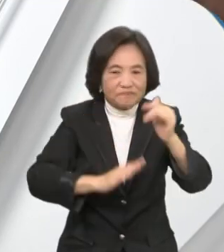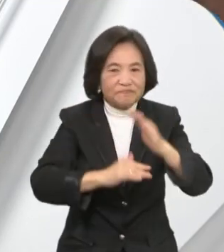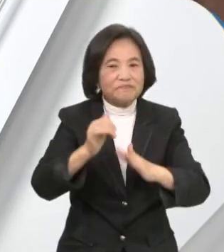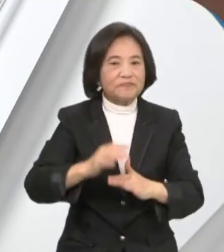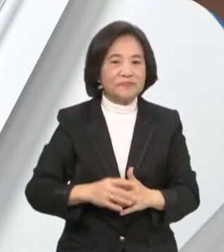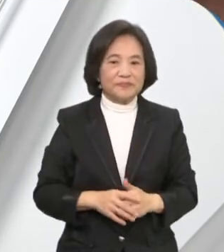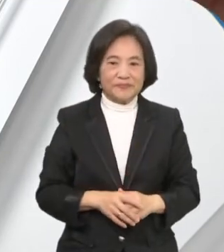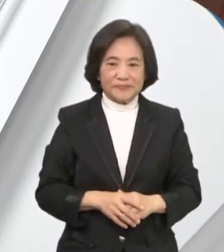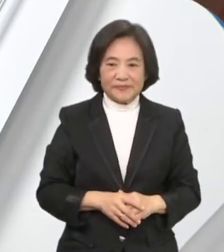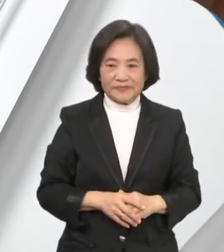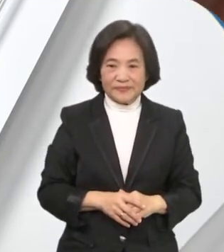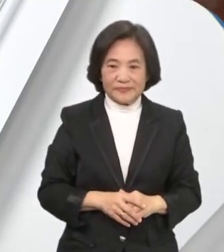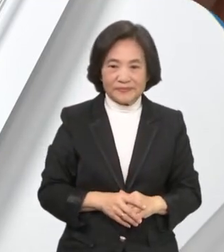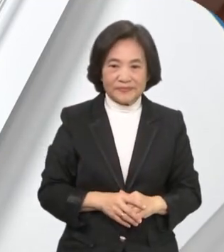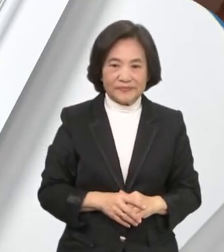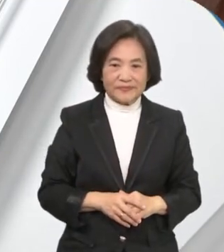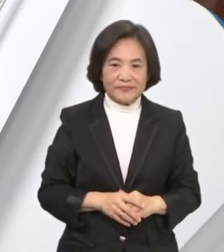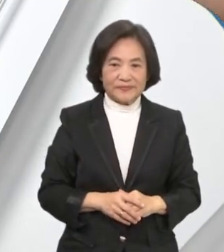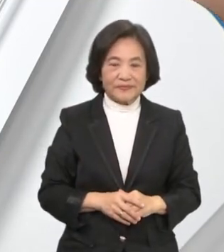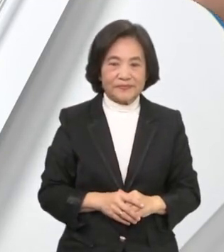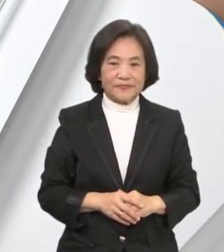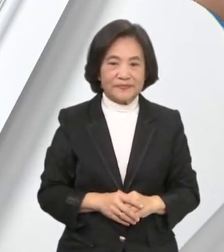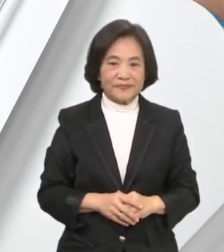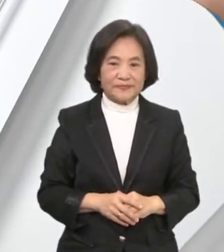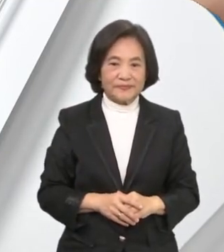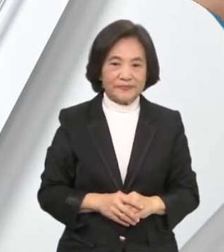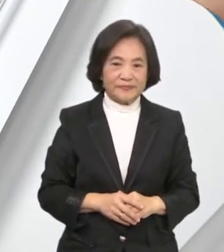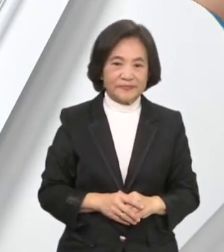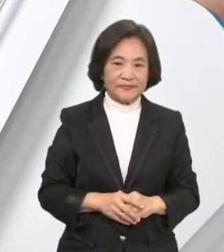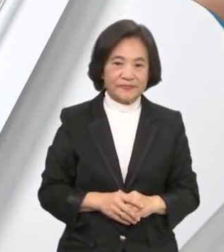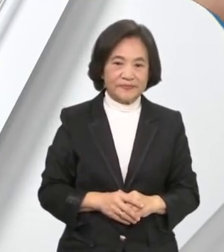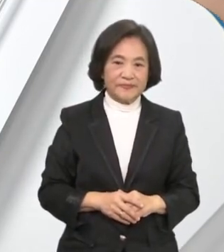下参与。客家新闻吴祥平、罗凡新苗栗报道。